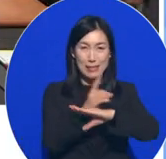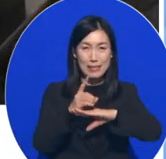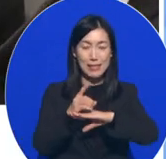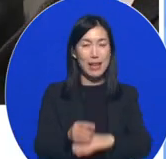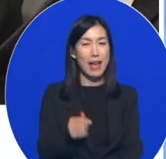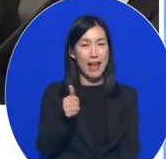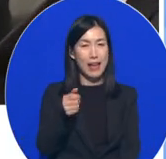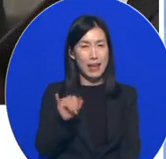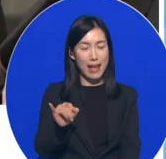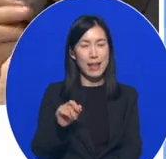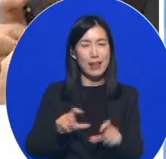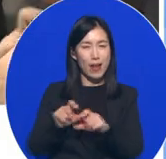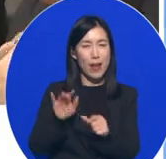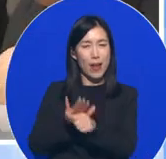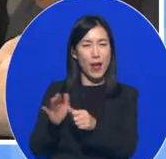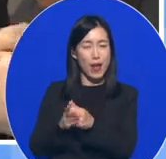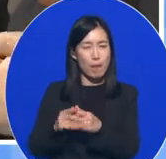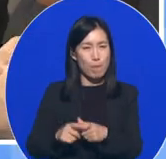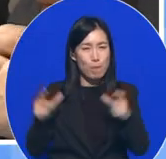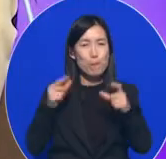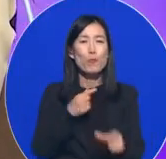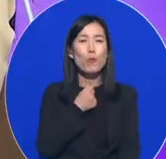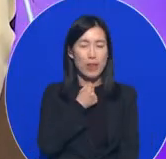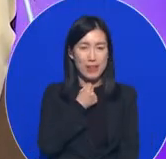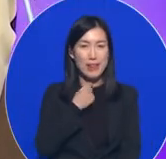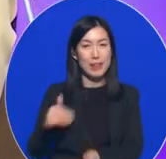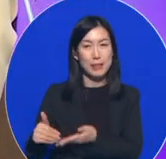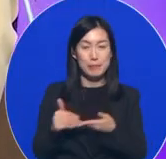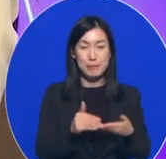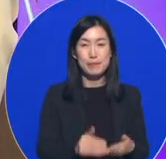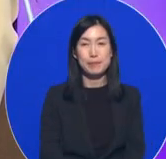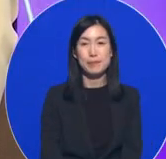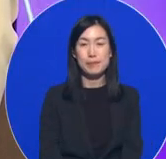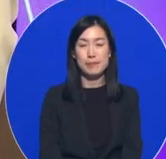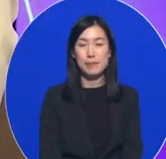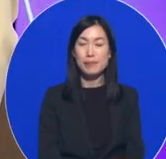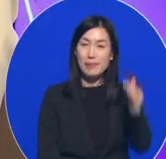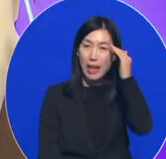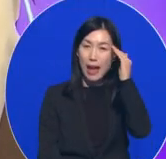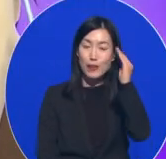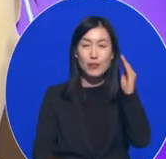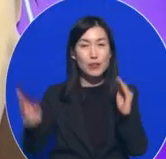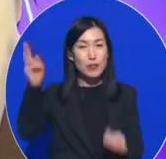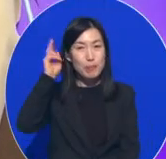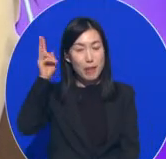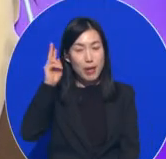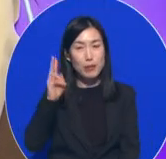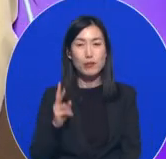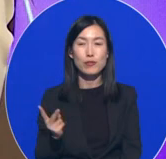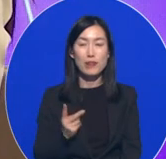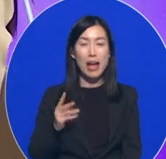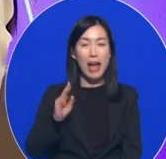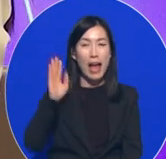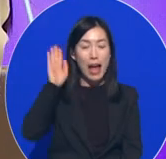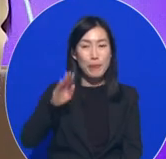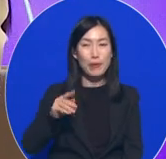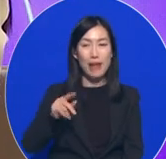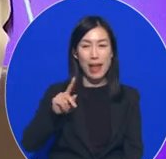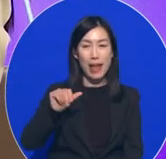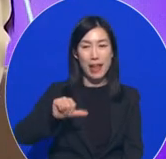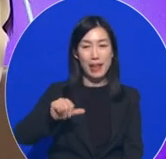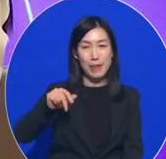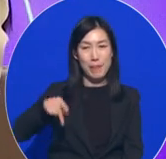협력도 강화되길 바란다고 전했습니다네 또 우리나라와 페루 모두 이제 향후에 펙 의장국을 수임할